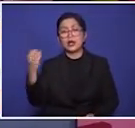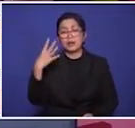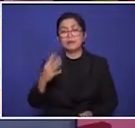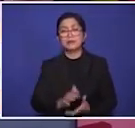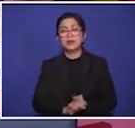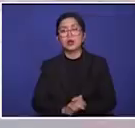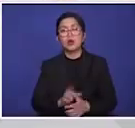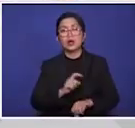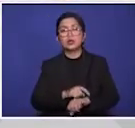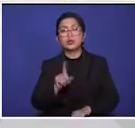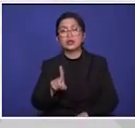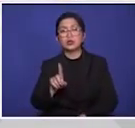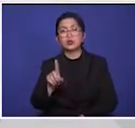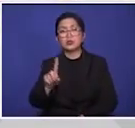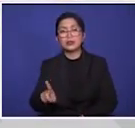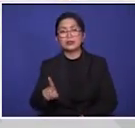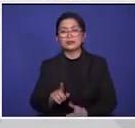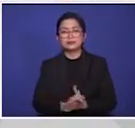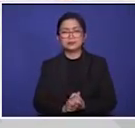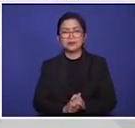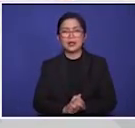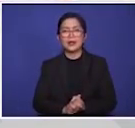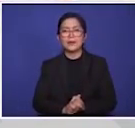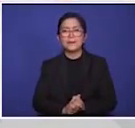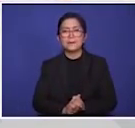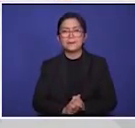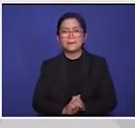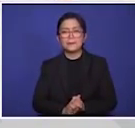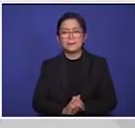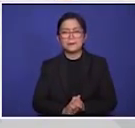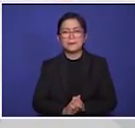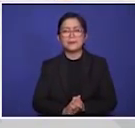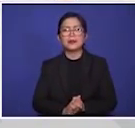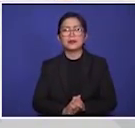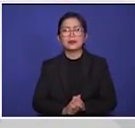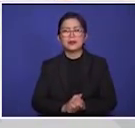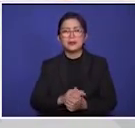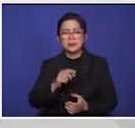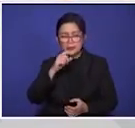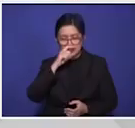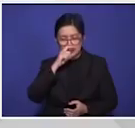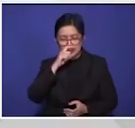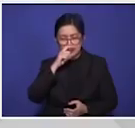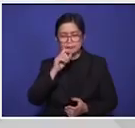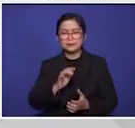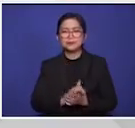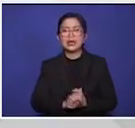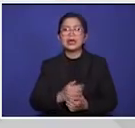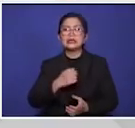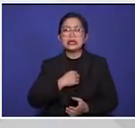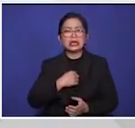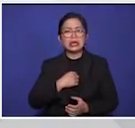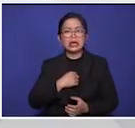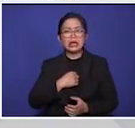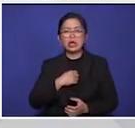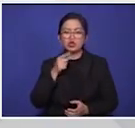1 menit pak presiden yang saya hormati Saya tidak menuduh yang kami